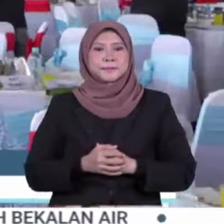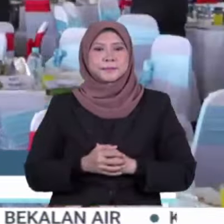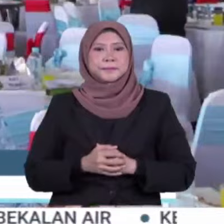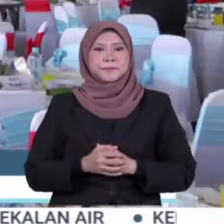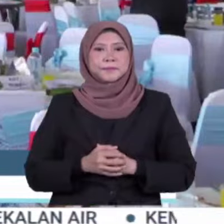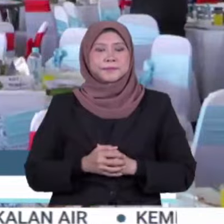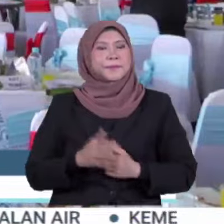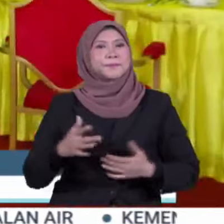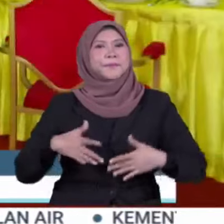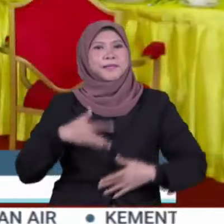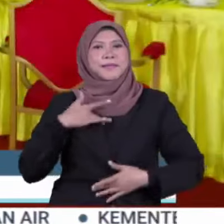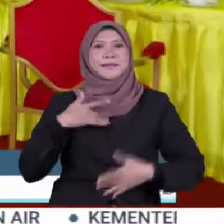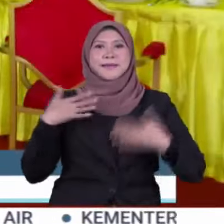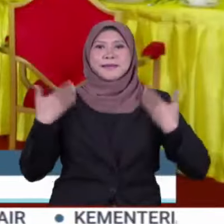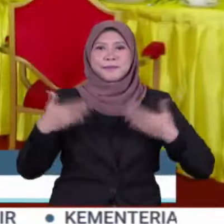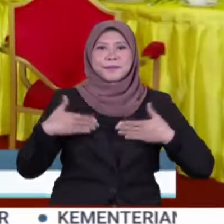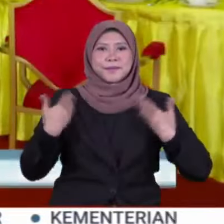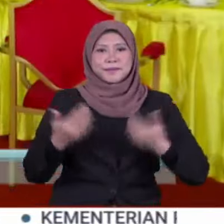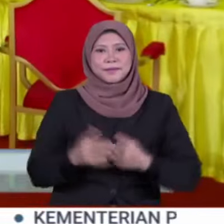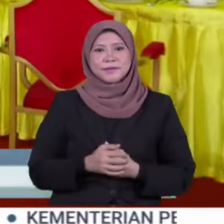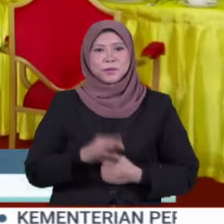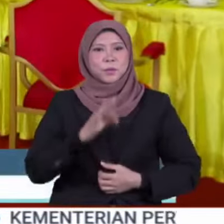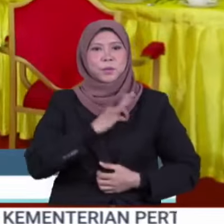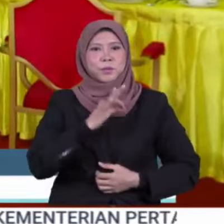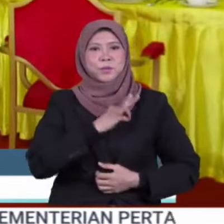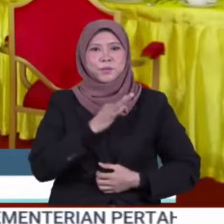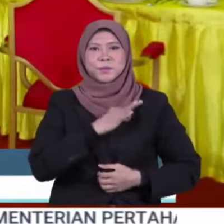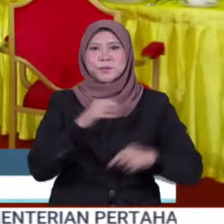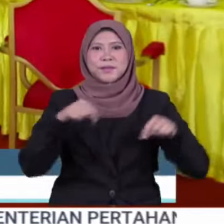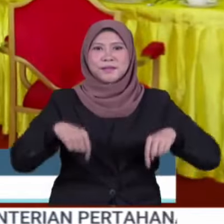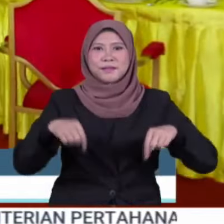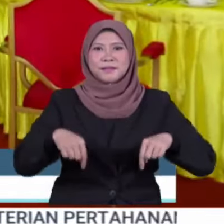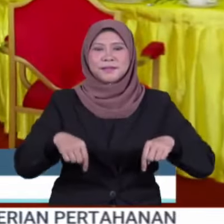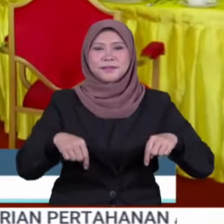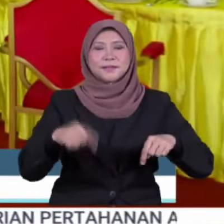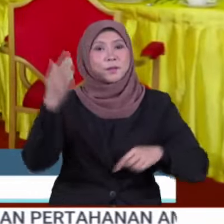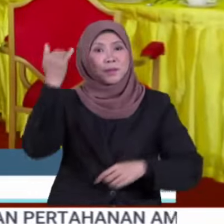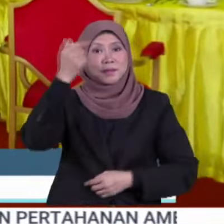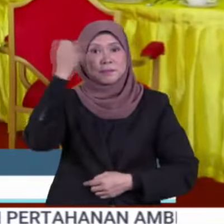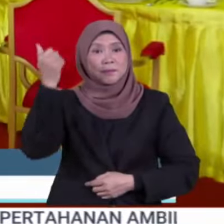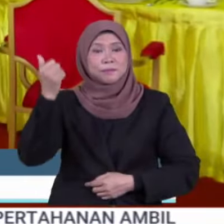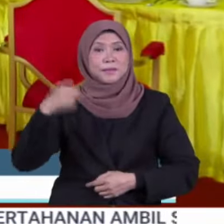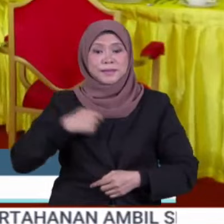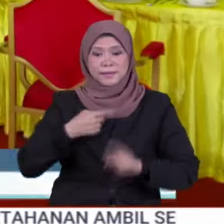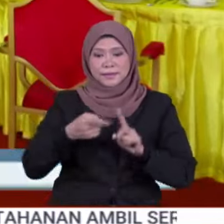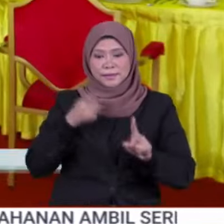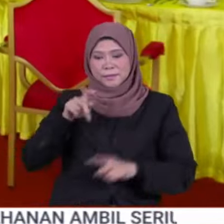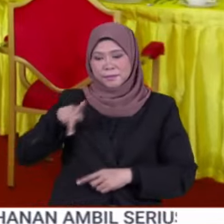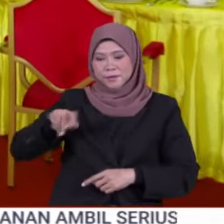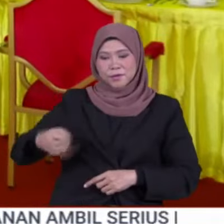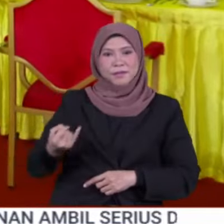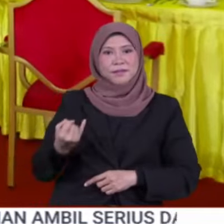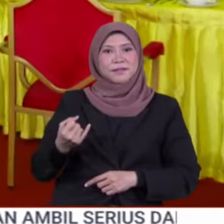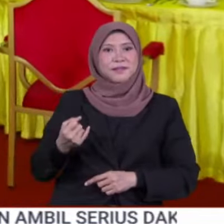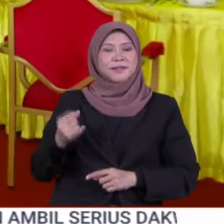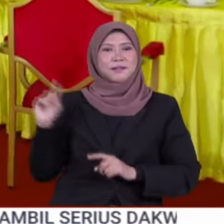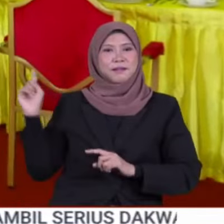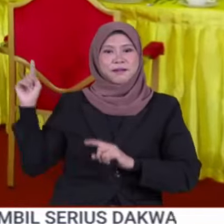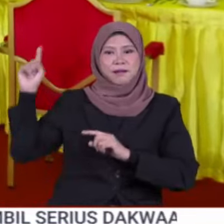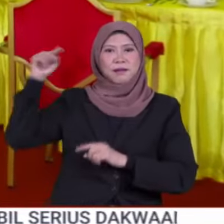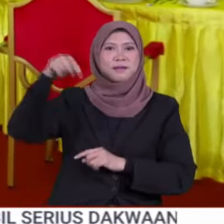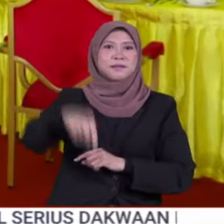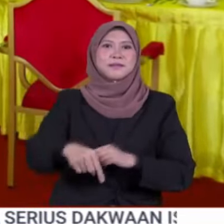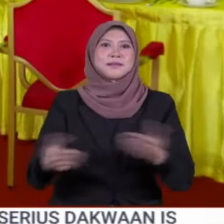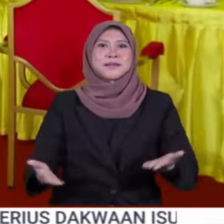perasaan yang gembira lah. Rasa sangat teruja lah hari ini, sebabnya saya daripada PJ, Petaling Jaya. So all the way datang kat